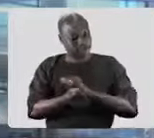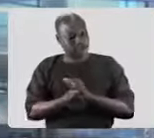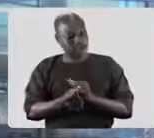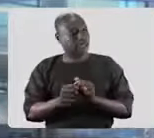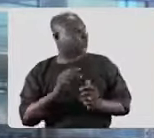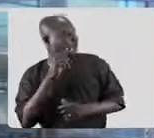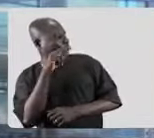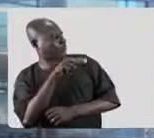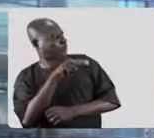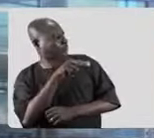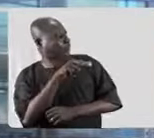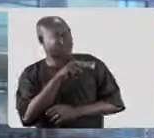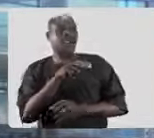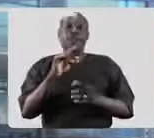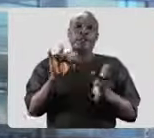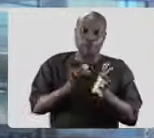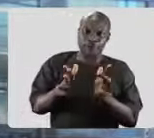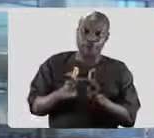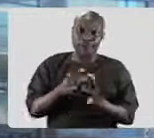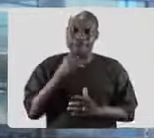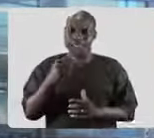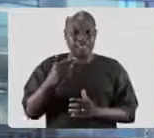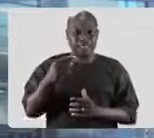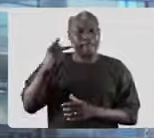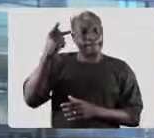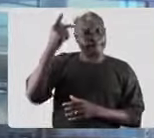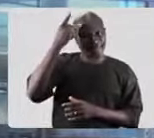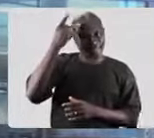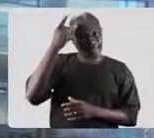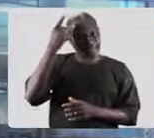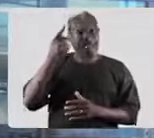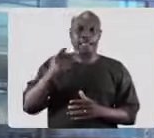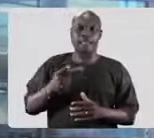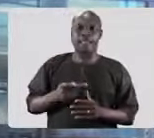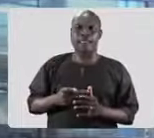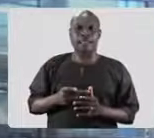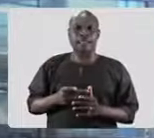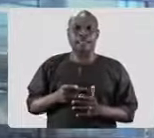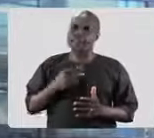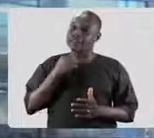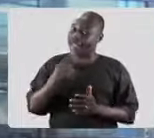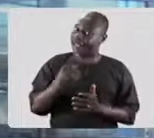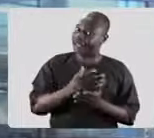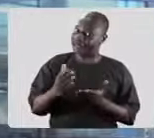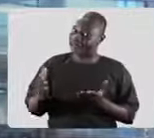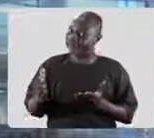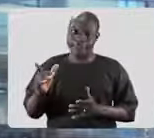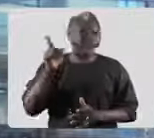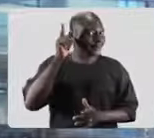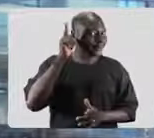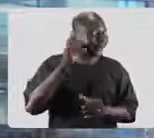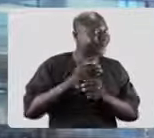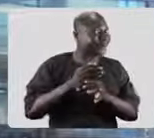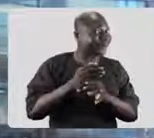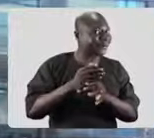ehwe Petro na oda na ni hwe Petro no asamo a oka kire no enie etimedafo ye ti asase